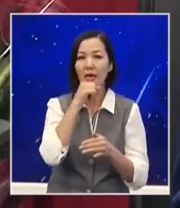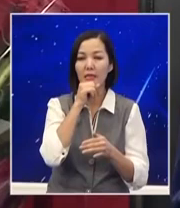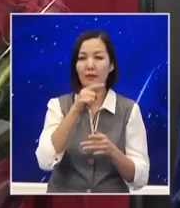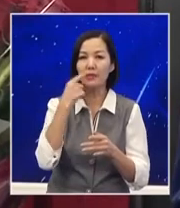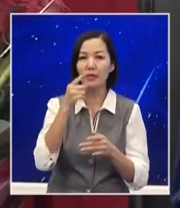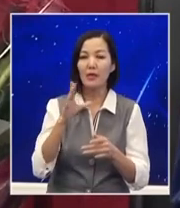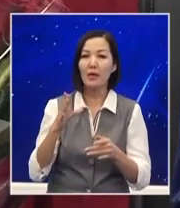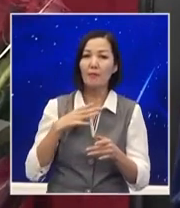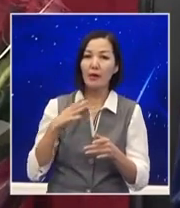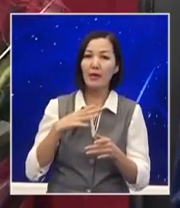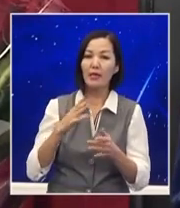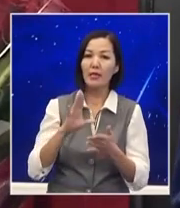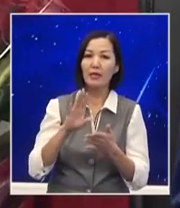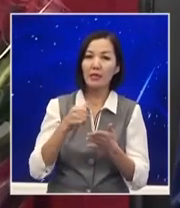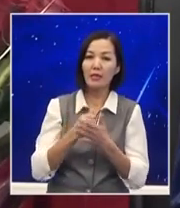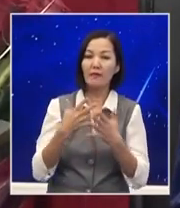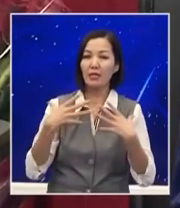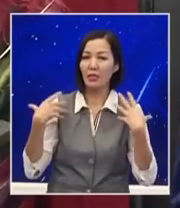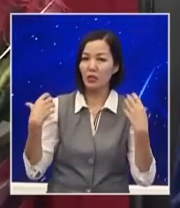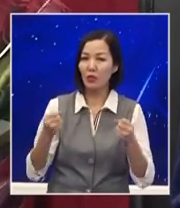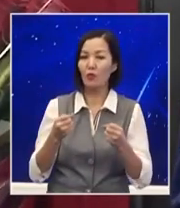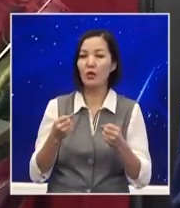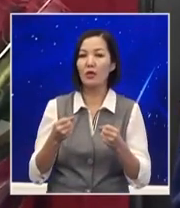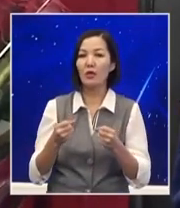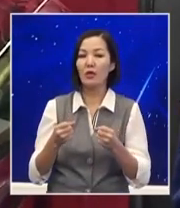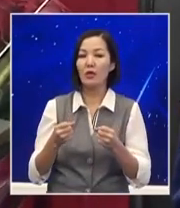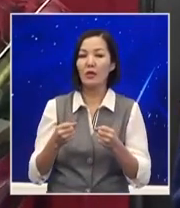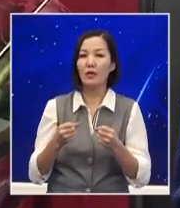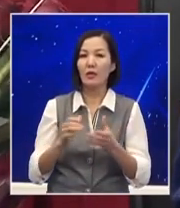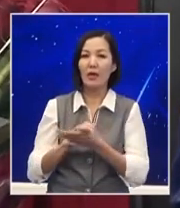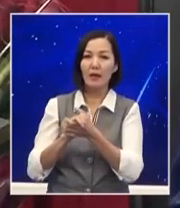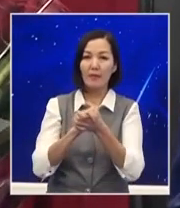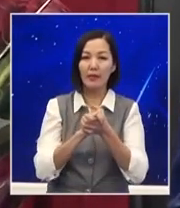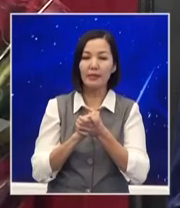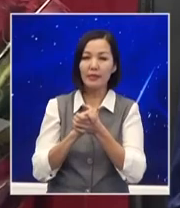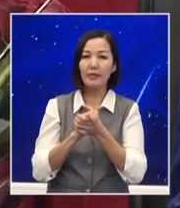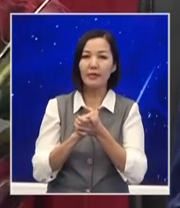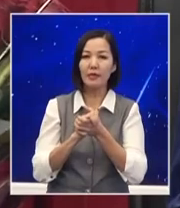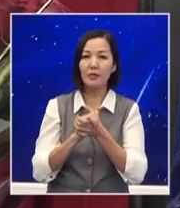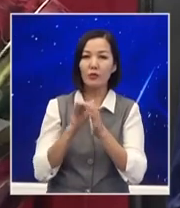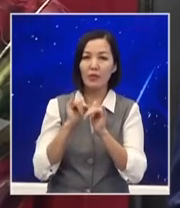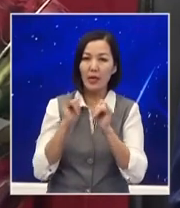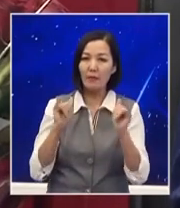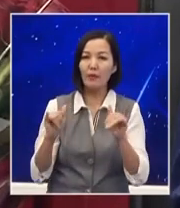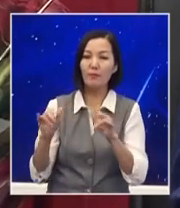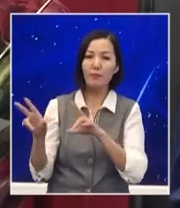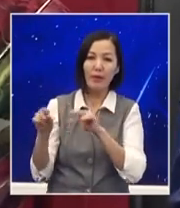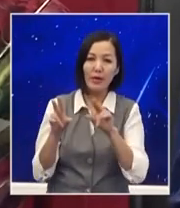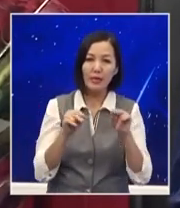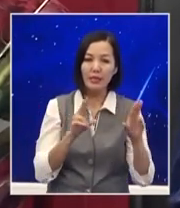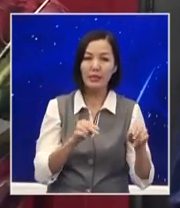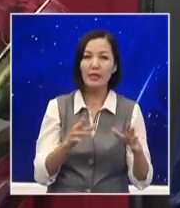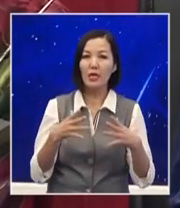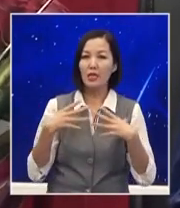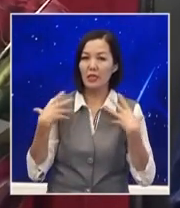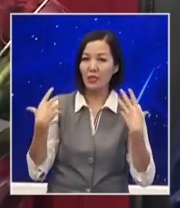Байлықтың алды денсаулықты. Дедеріңіз сау болсын, амандық. Қосақтар мен қосағарыңдар. Гүлжауар